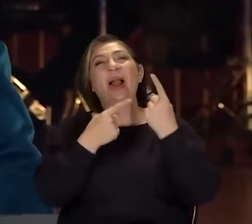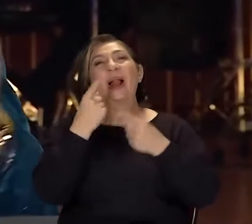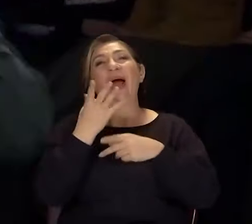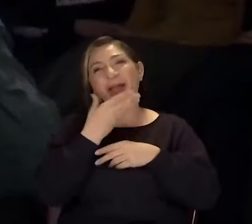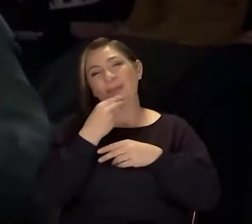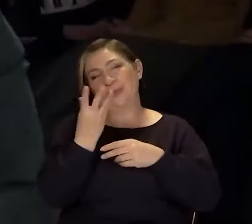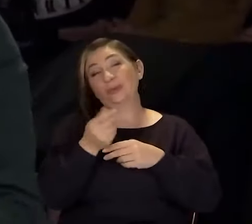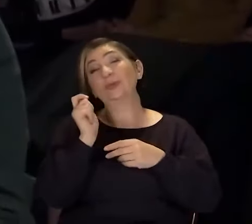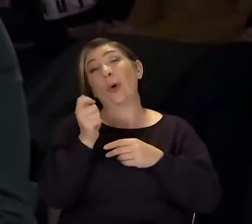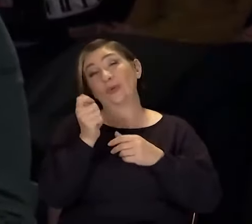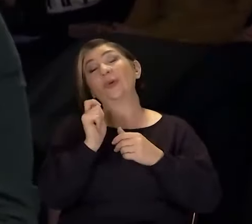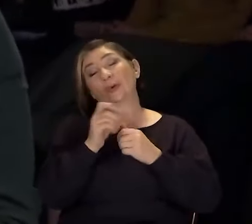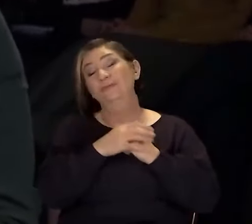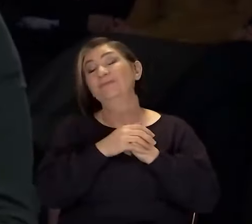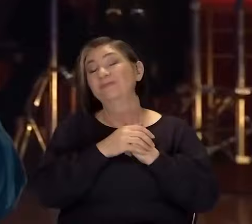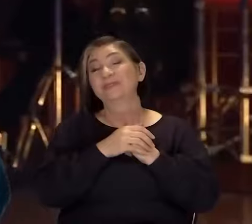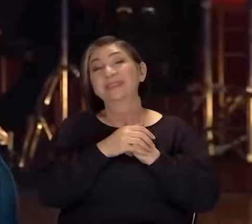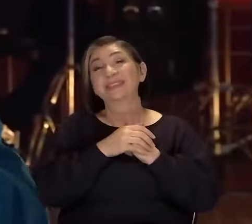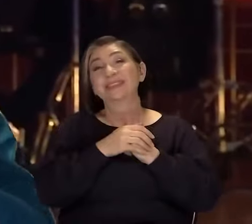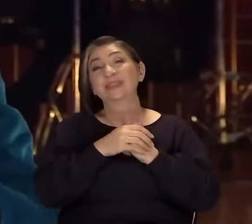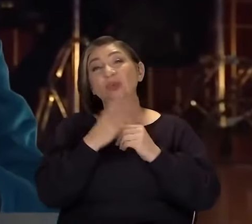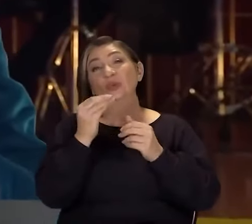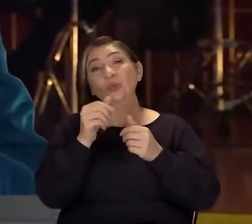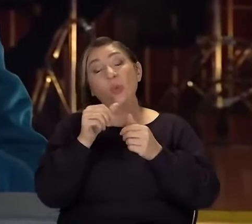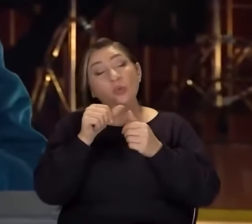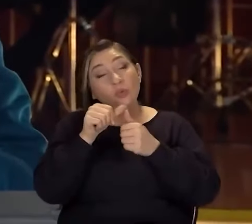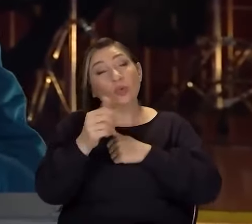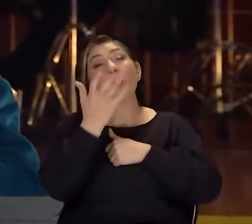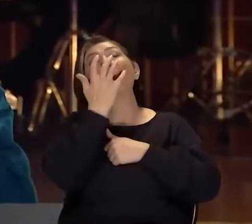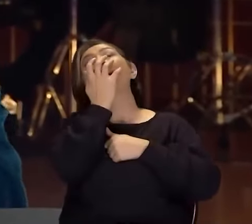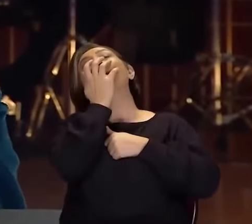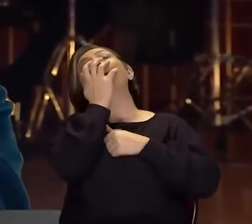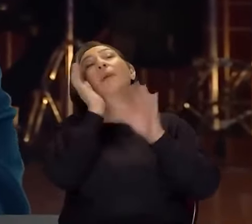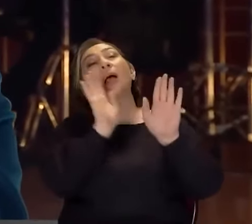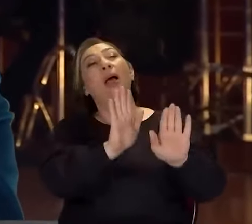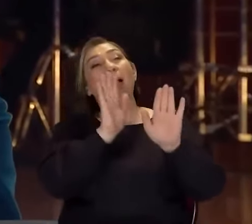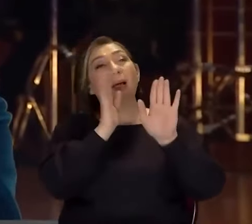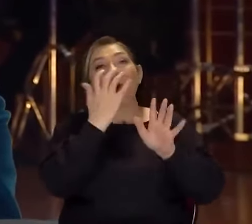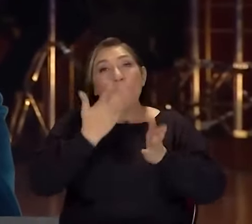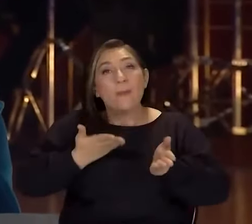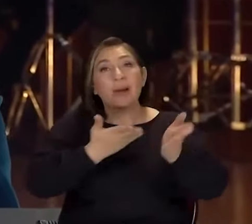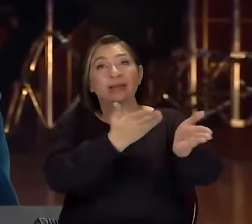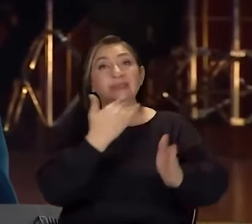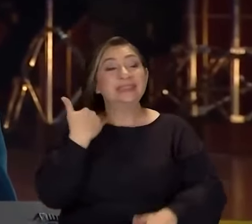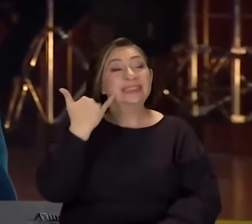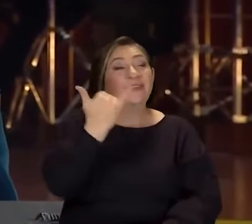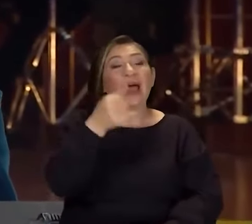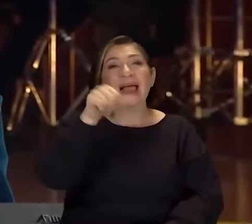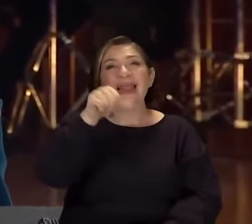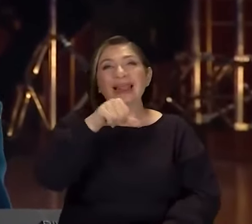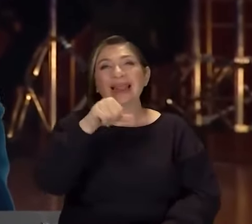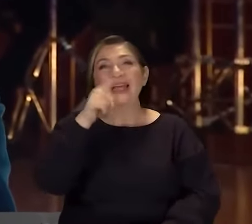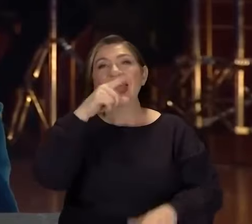değil mi? Yani zor tabii ki. Zor. Herkes çok... O kadar uzun yoğun bakımda kaldı ki biz ona yoğun bakıma telefon açamadığımız